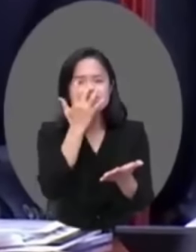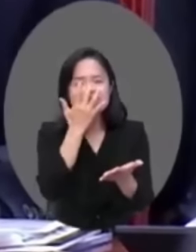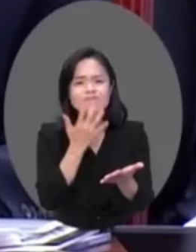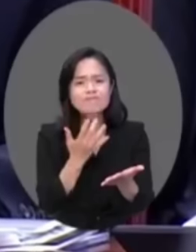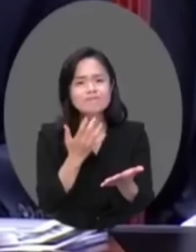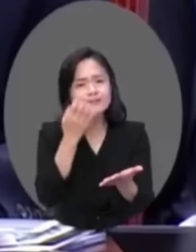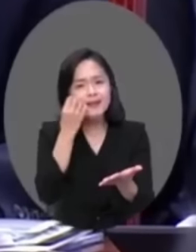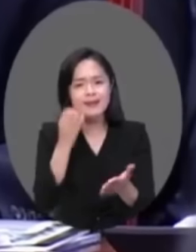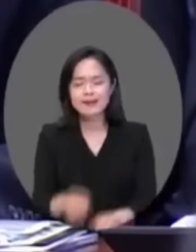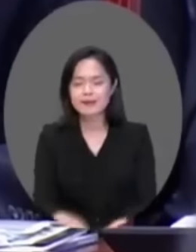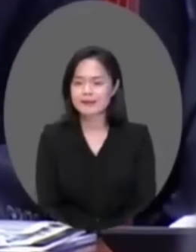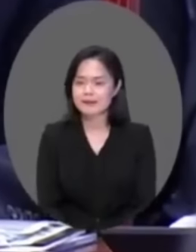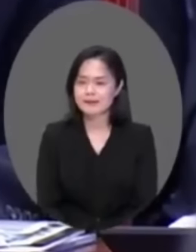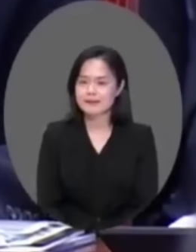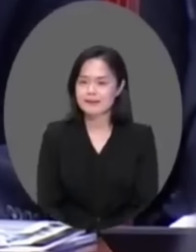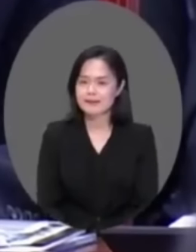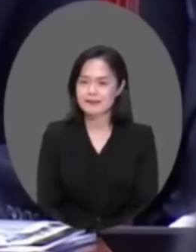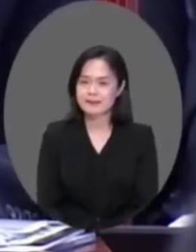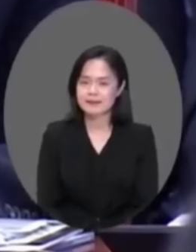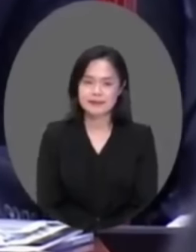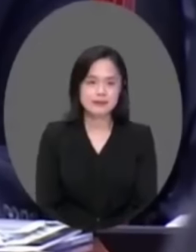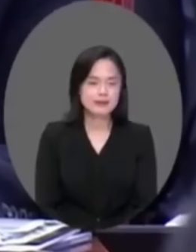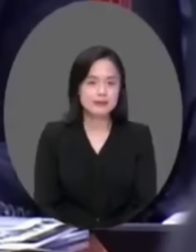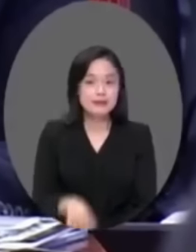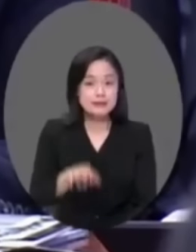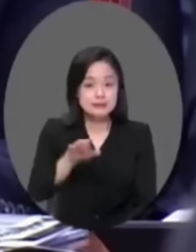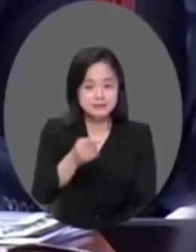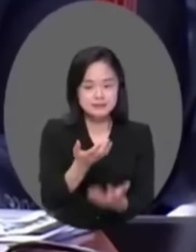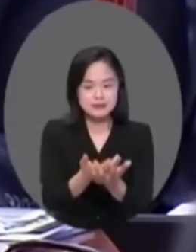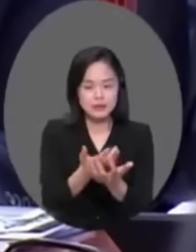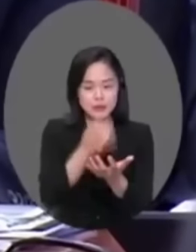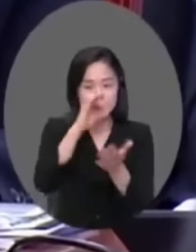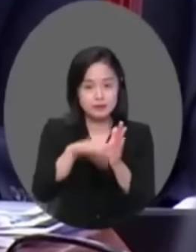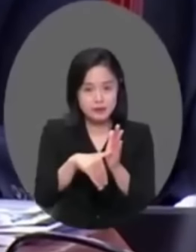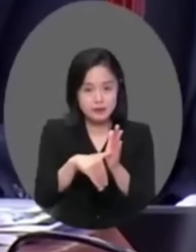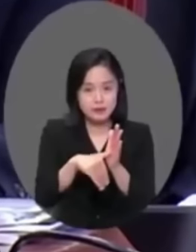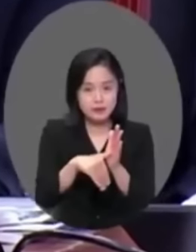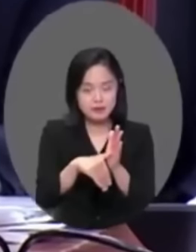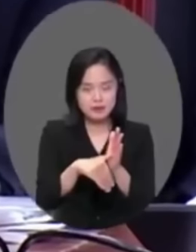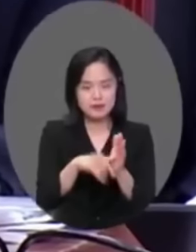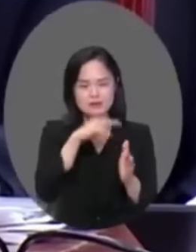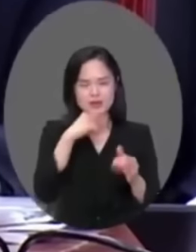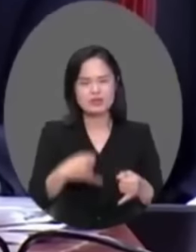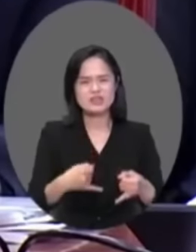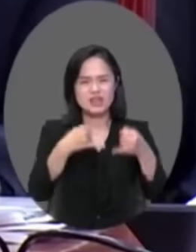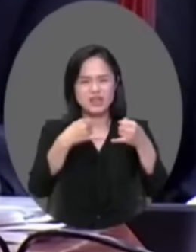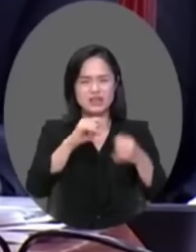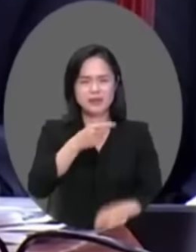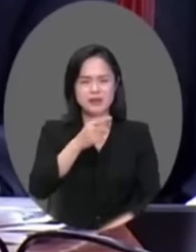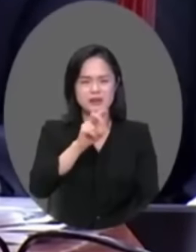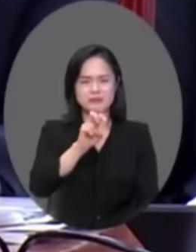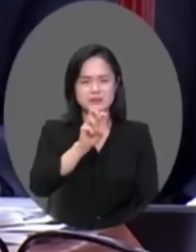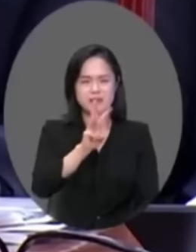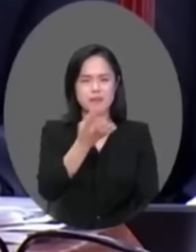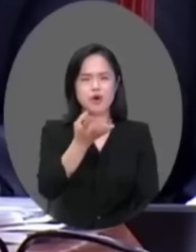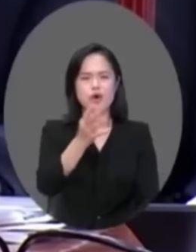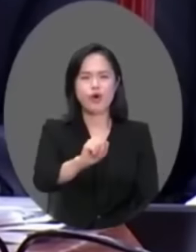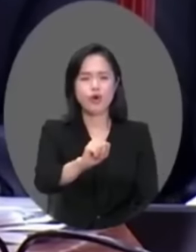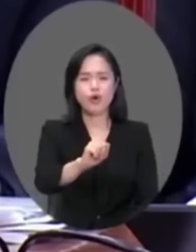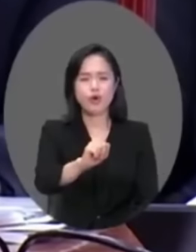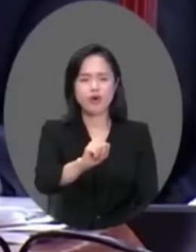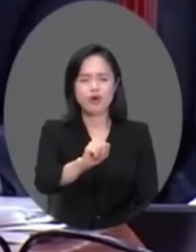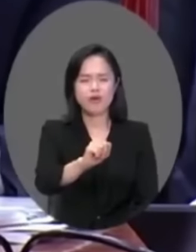코바코가 지금 이번에 신거 보면은 단기 순익이 163억 적자인데 사실 그러면 여기에 대해서 경영 전문가 시 한번 말씀해